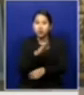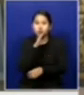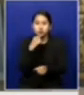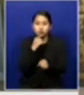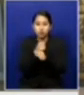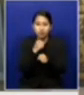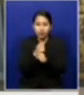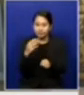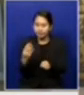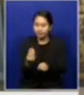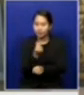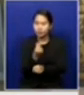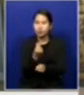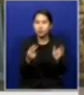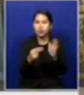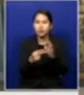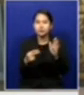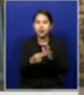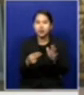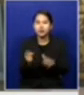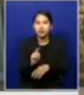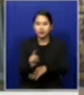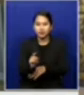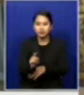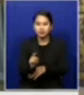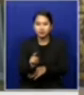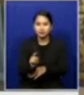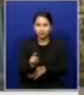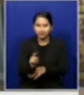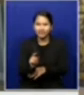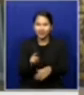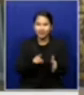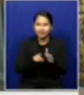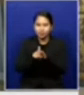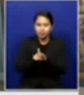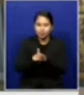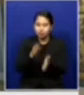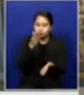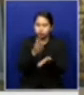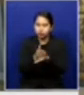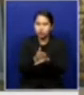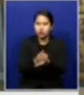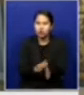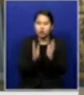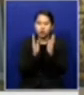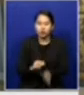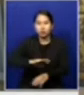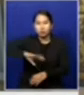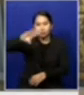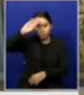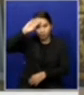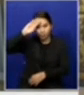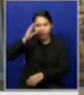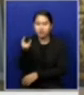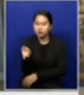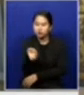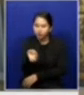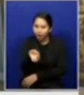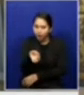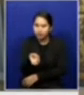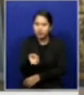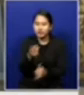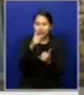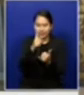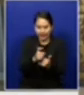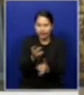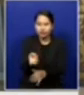ก็จะทำให้จบเร็วมีคนป่วยน้อยก็ตายน้อยโรงพยาบาลก็สาม